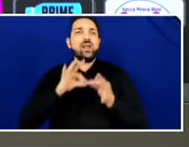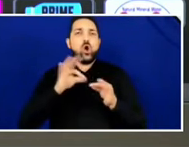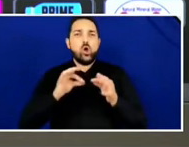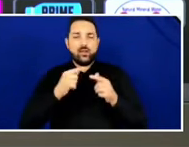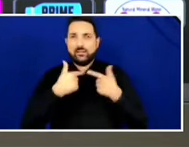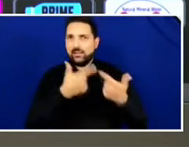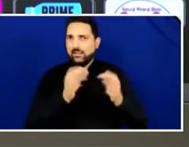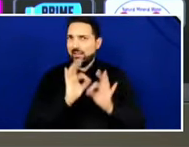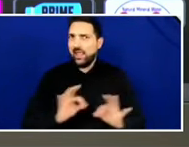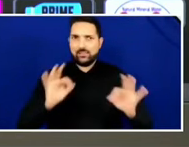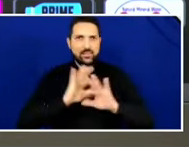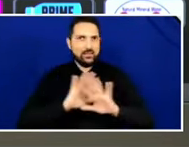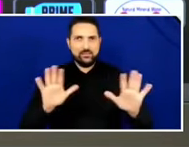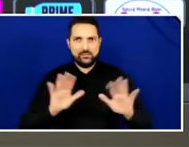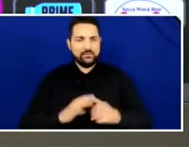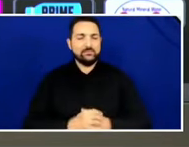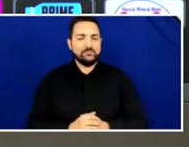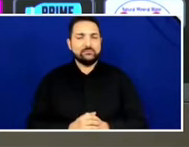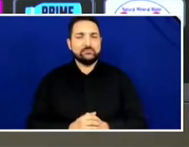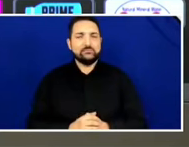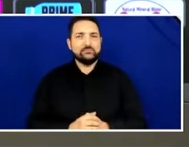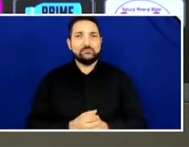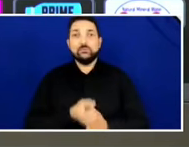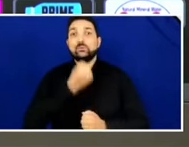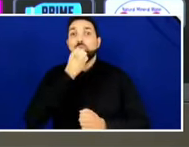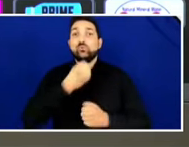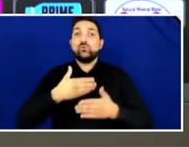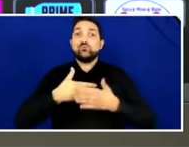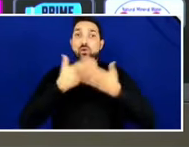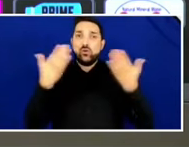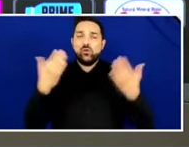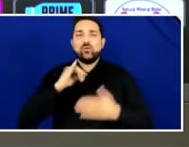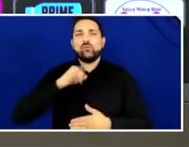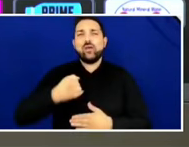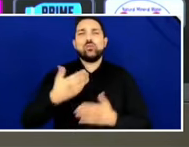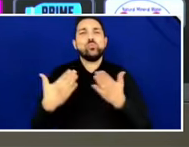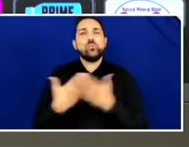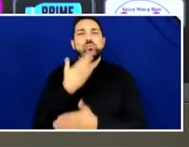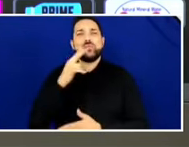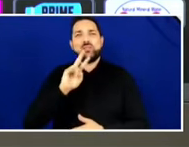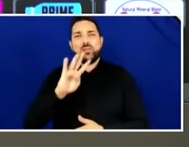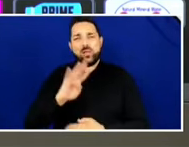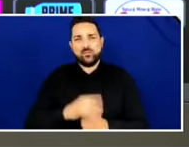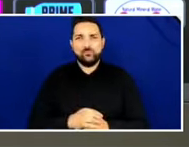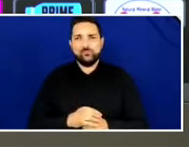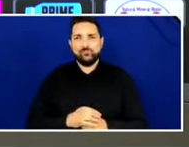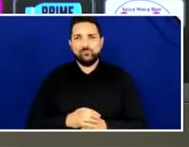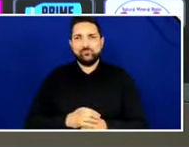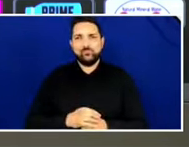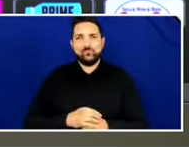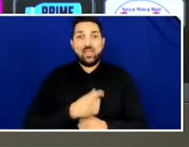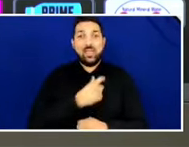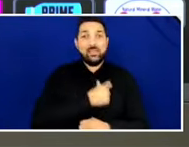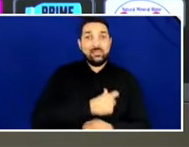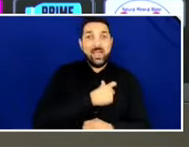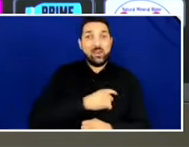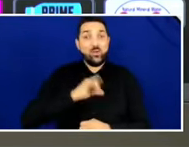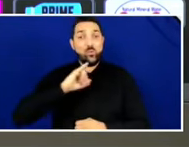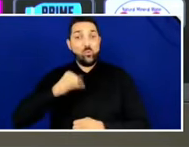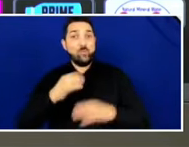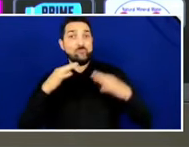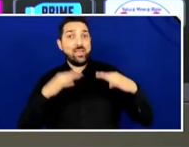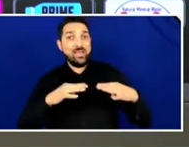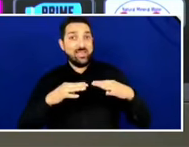rigori Mister Buongiorno Marco barid Juventus News 24 dopo Inter Juve ha parlato di alcuni alti e bassi da correggere per